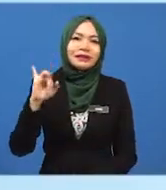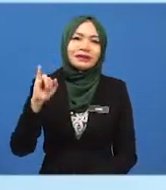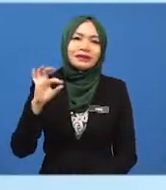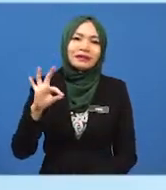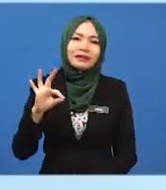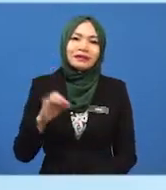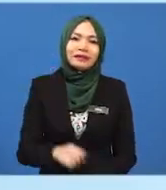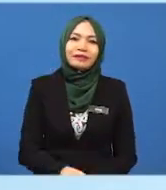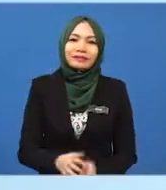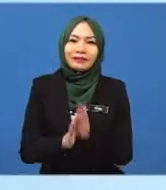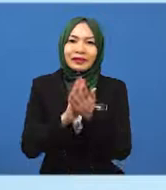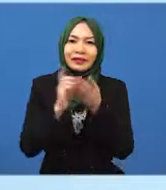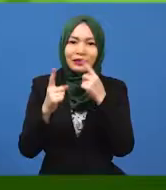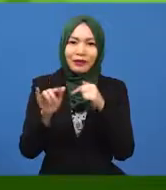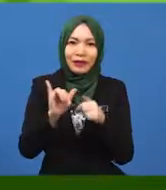tepat.